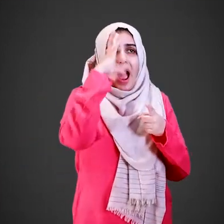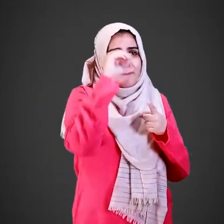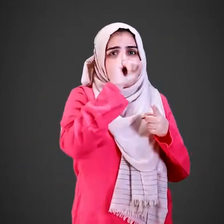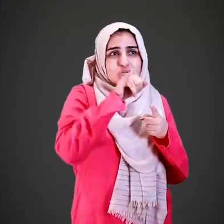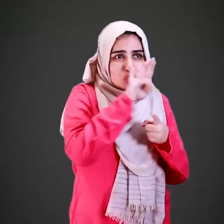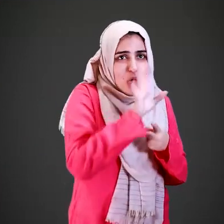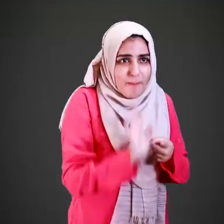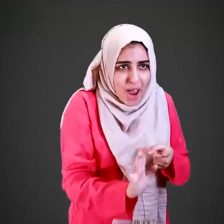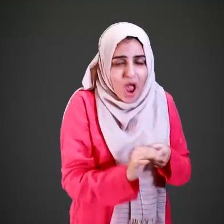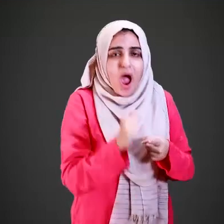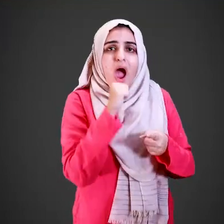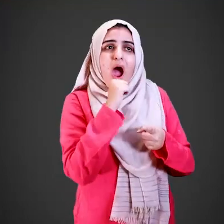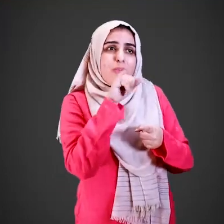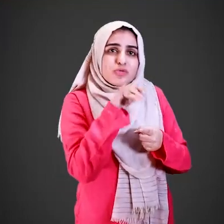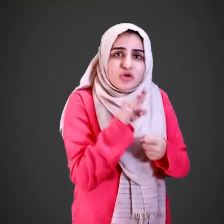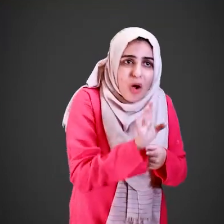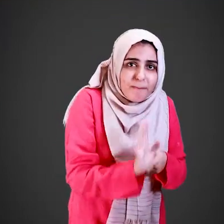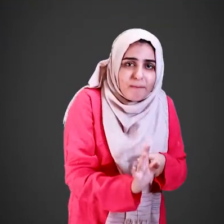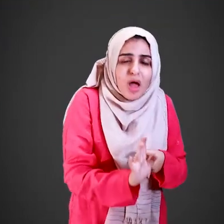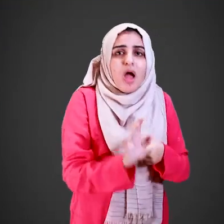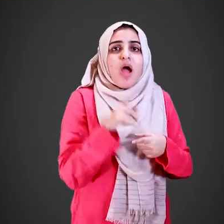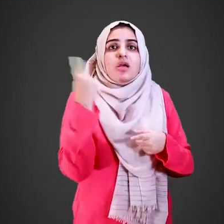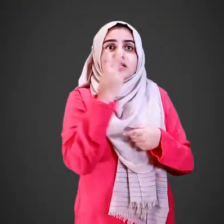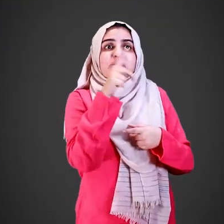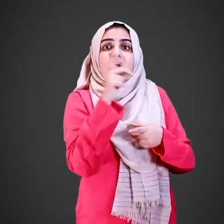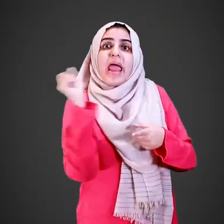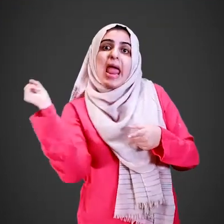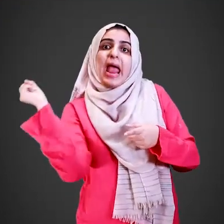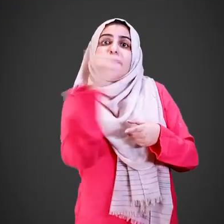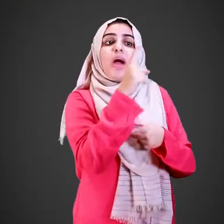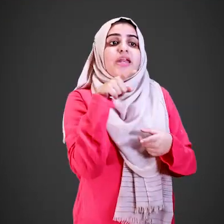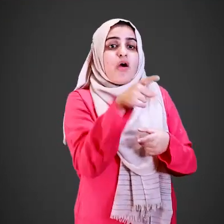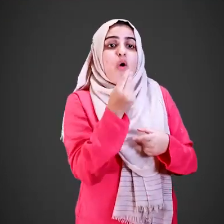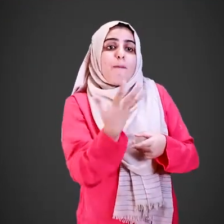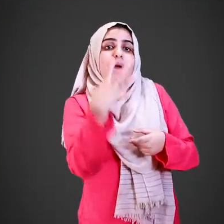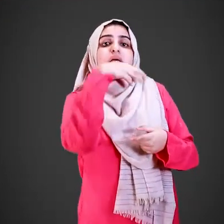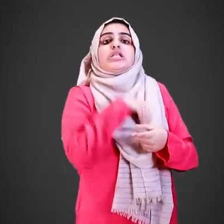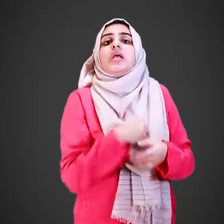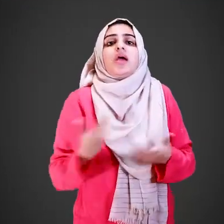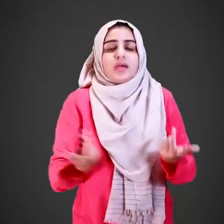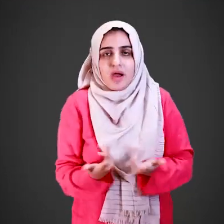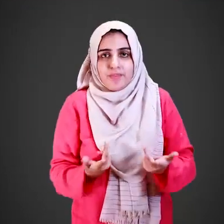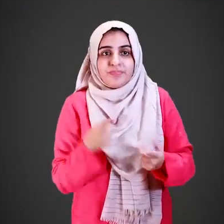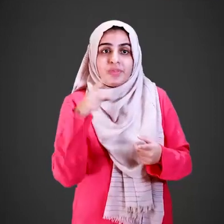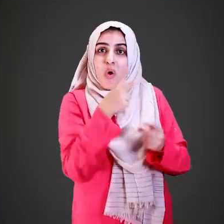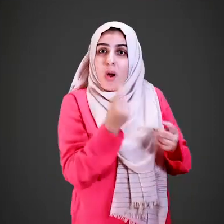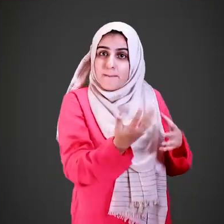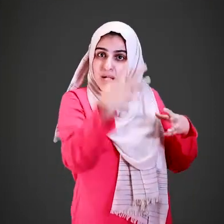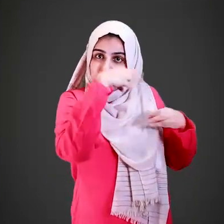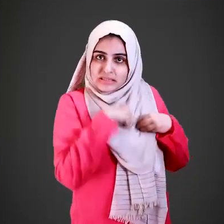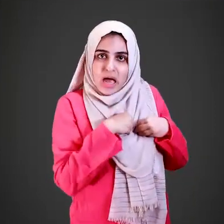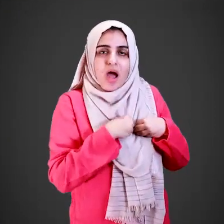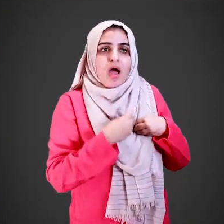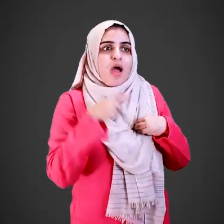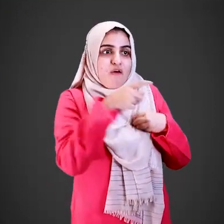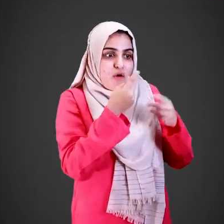ज़राए हैं, वो किस तरह, किस हद तक कितने हैं और वो कितनी ज़्यादा इस्तिताअत रखते हैं उसको खर्च करने की।